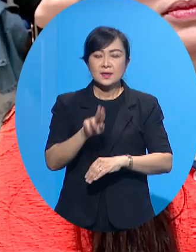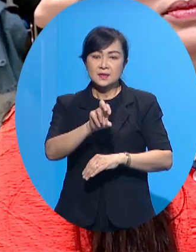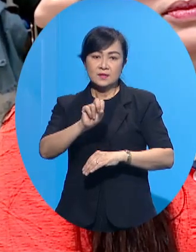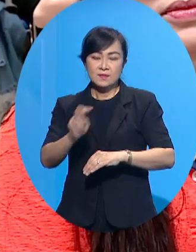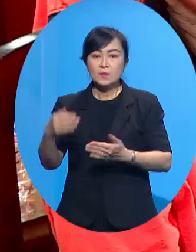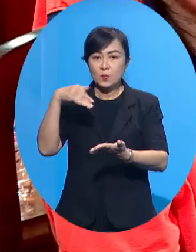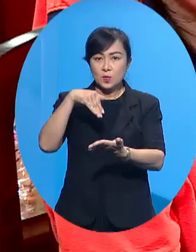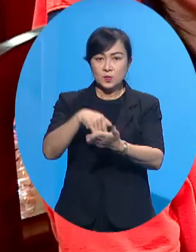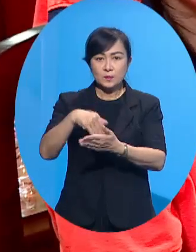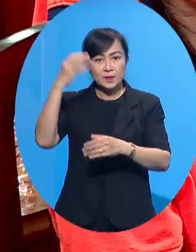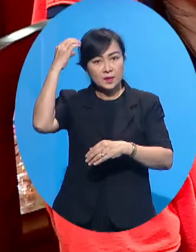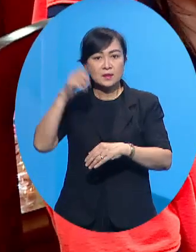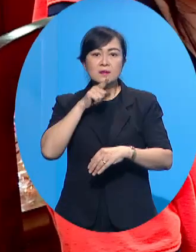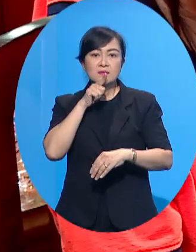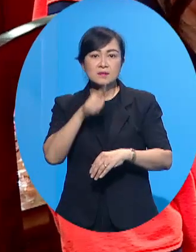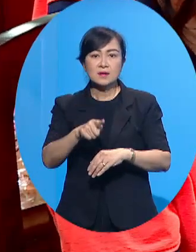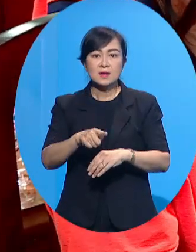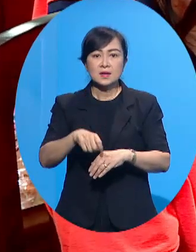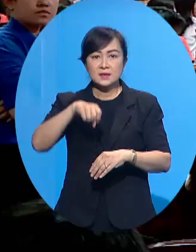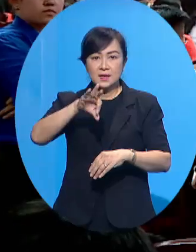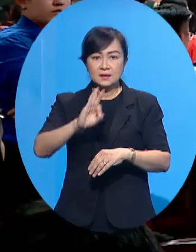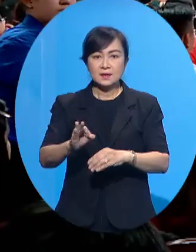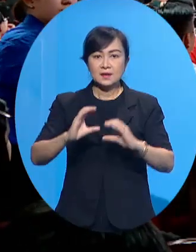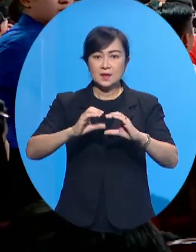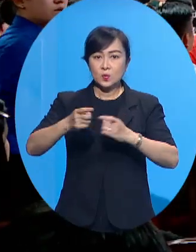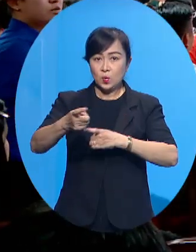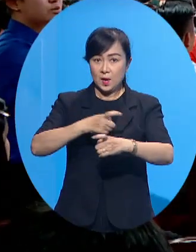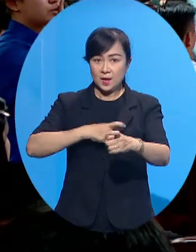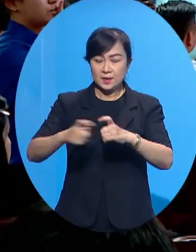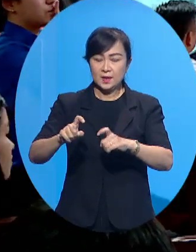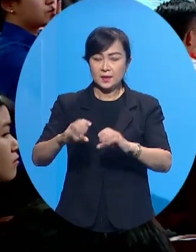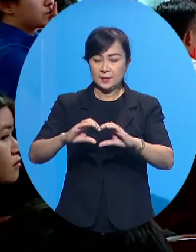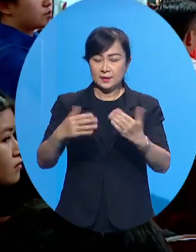sinh viên bổ sung thêm kiến thức thực tế về thương mại điện tử và cách thức quản lý loại hình này.